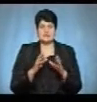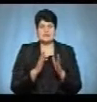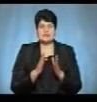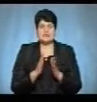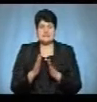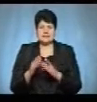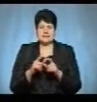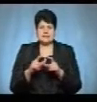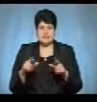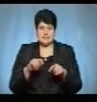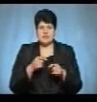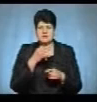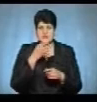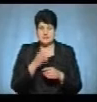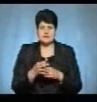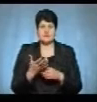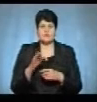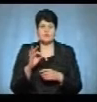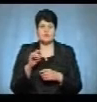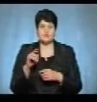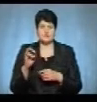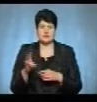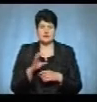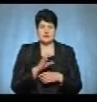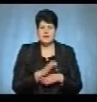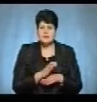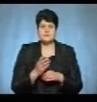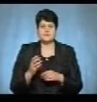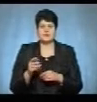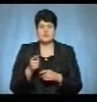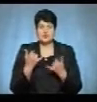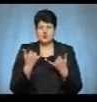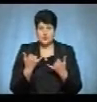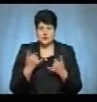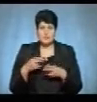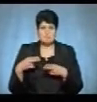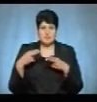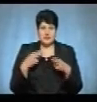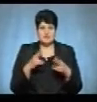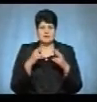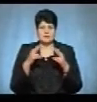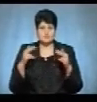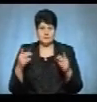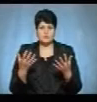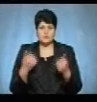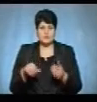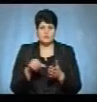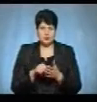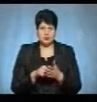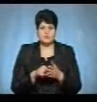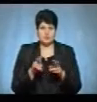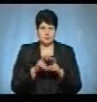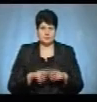інженер науково-виробничого підприємства «Озон-С» Олександр Літуринський. Він сьогодні приїхав з Дніпра, щоб взяти участь у